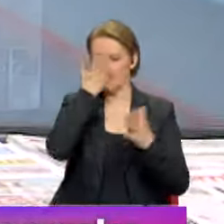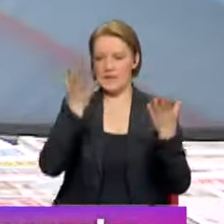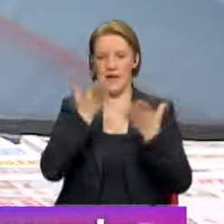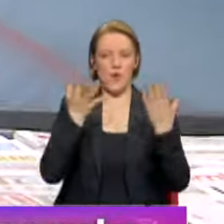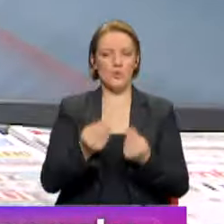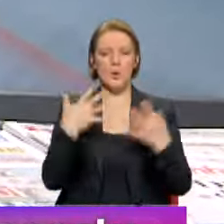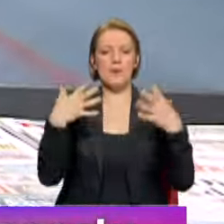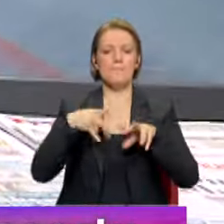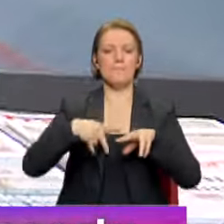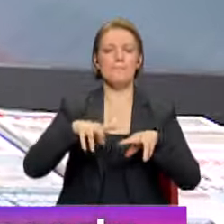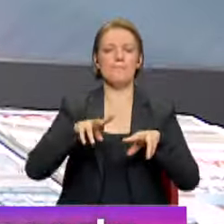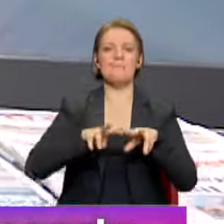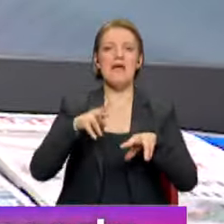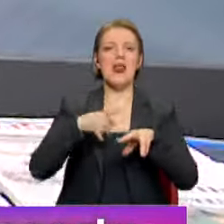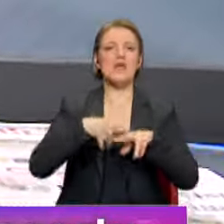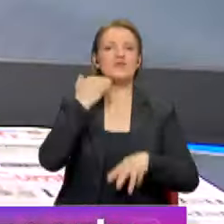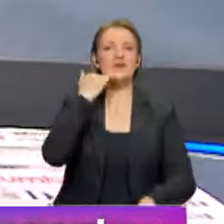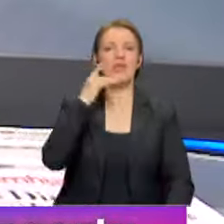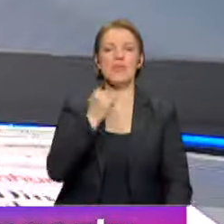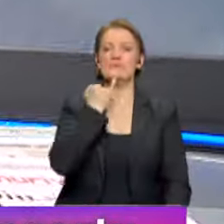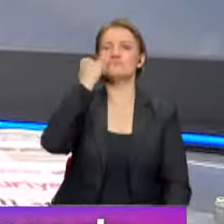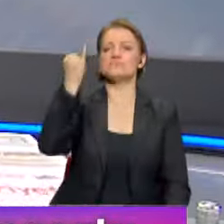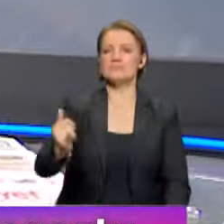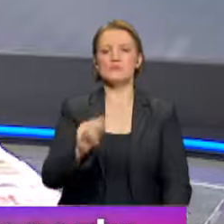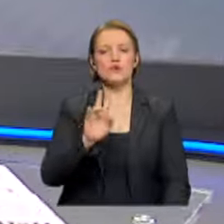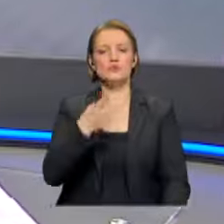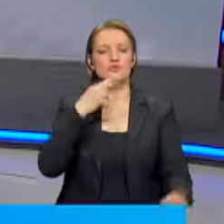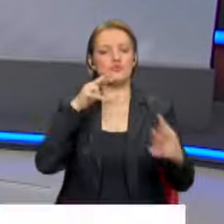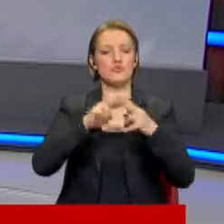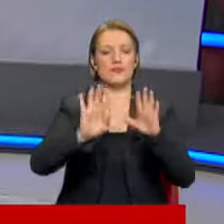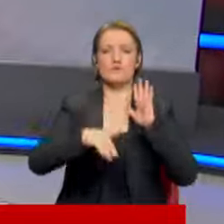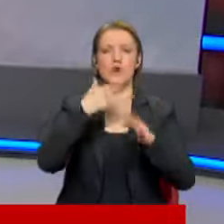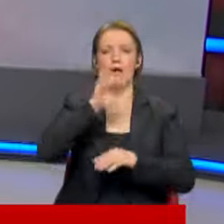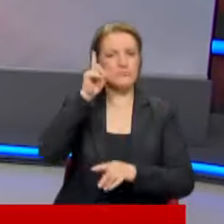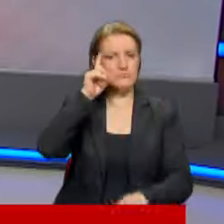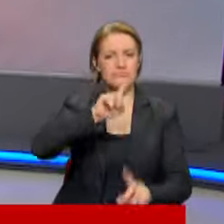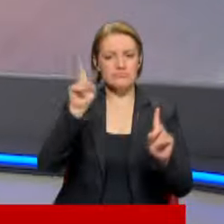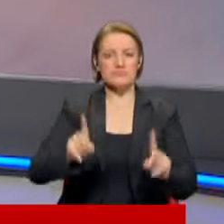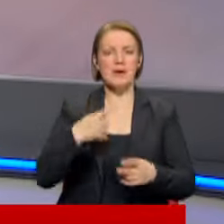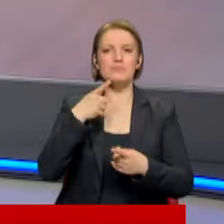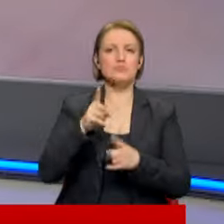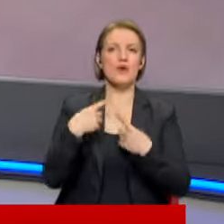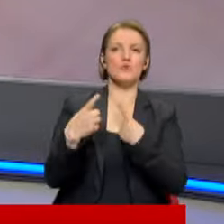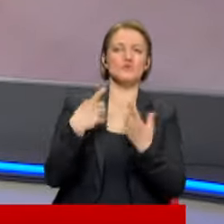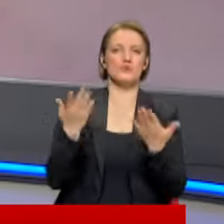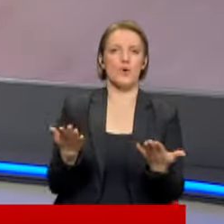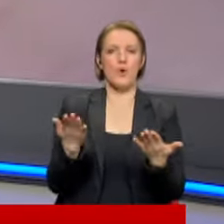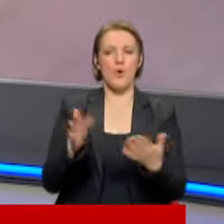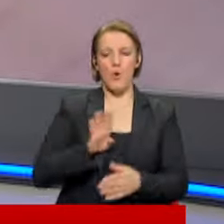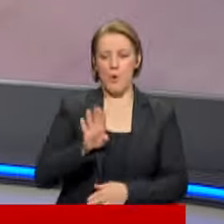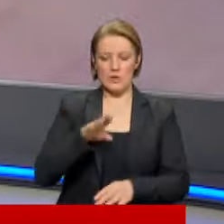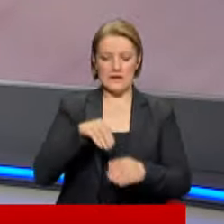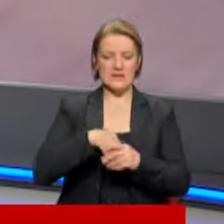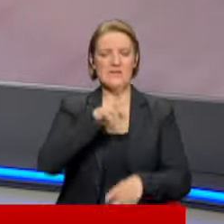oldu da Akşener saraya çıktı sürpriz zirvenin ardından herkes böyle soruyor kulislerde Bunlar konuşuluyor oğlu